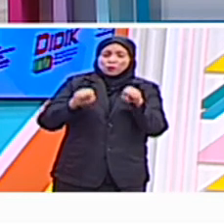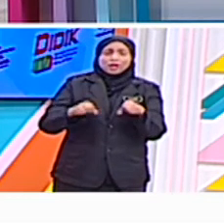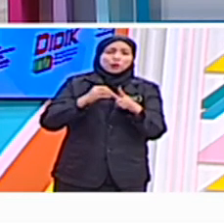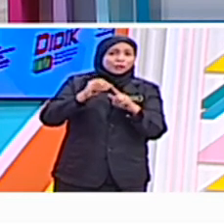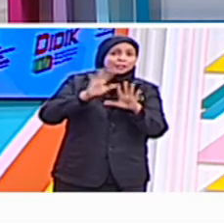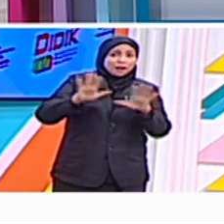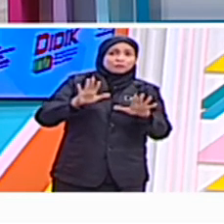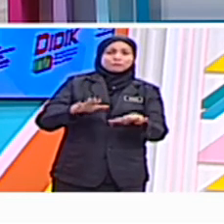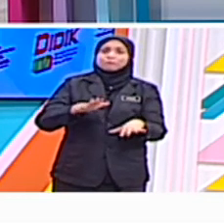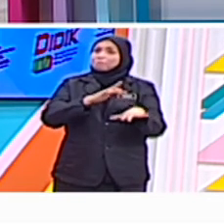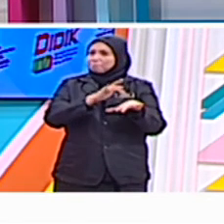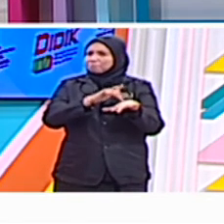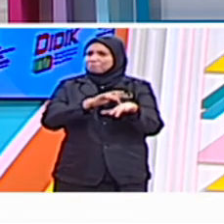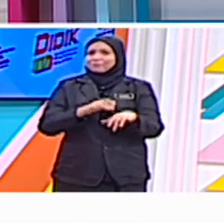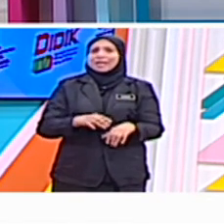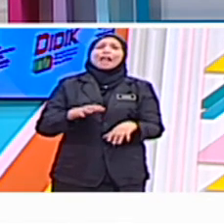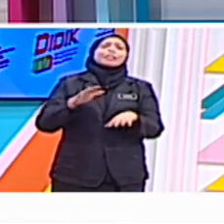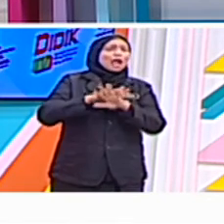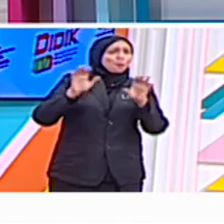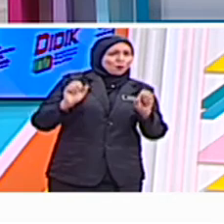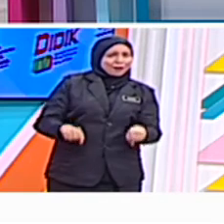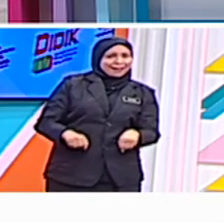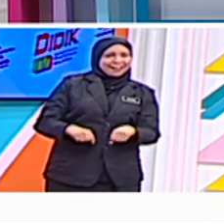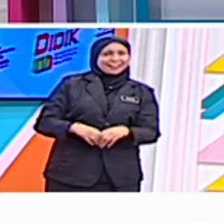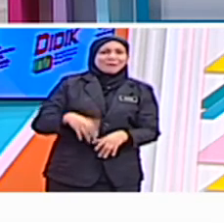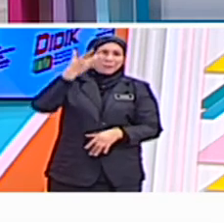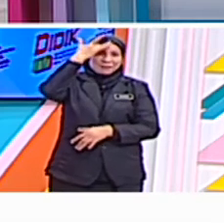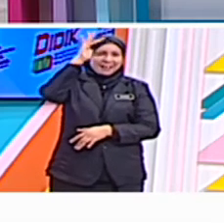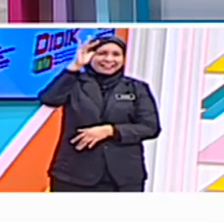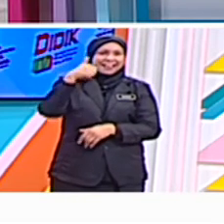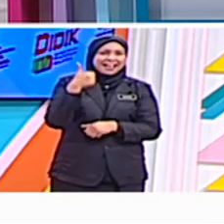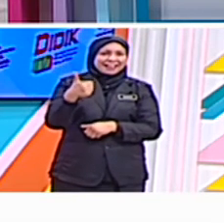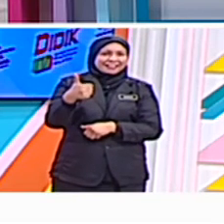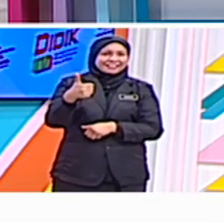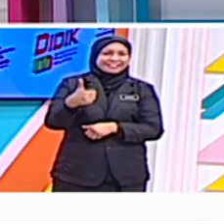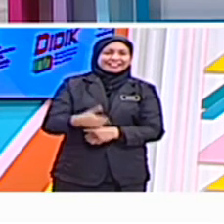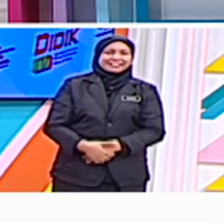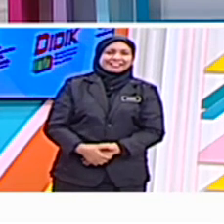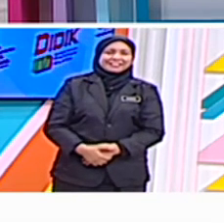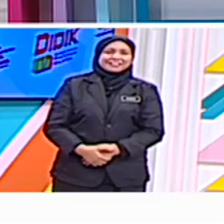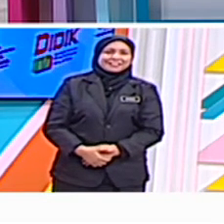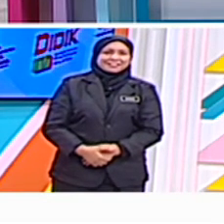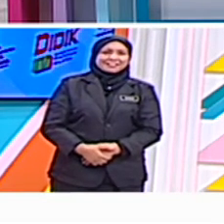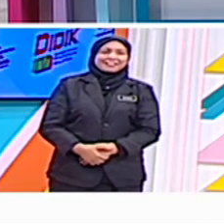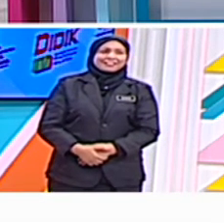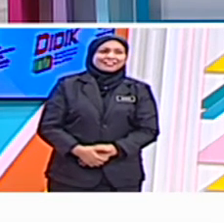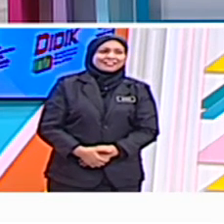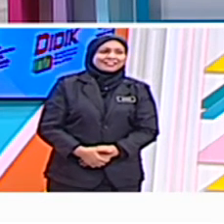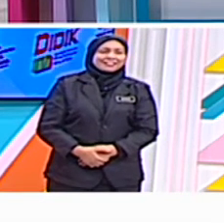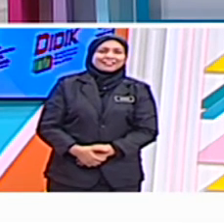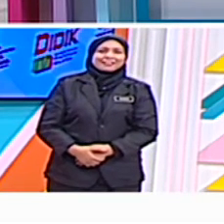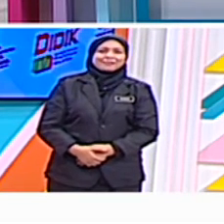Hafizuddin? Tak boleh. Tak boleh. Padai. Okey, kita tengok situasi yang